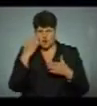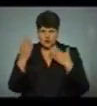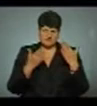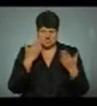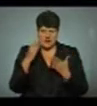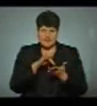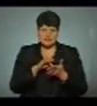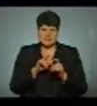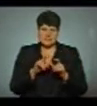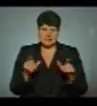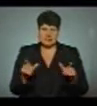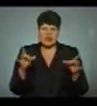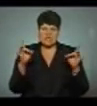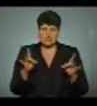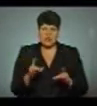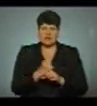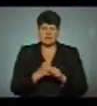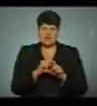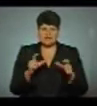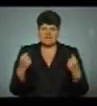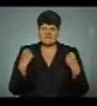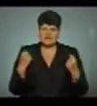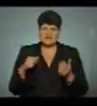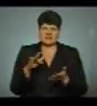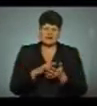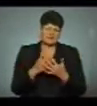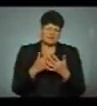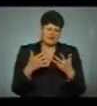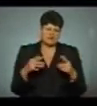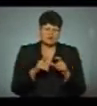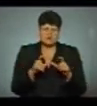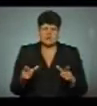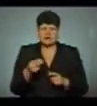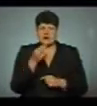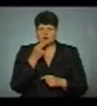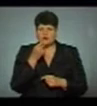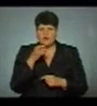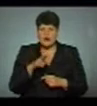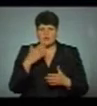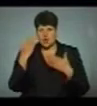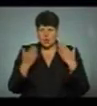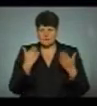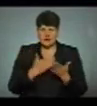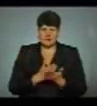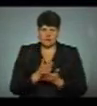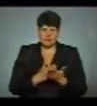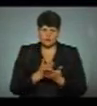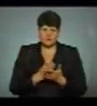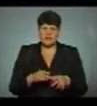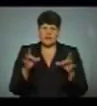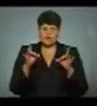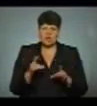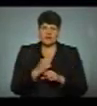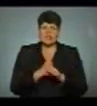торгівельно-розважальним центрам, ресторанам, кафе, фітнес-центрам та іншим закладам харчування, розваг і послуг. Ресторани та